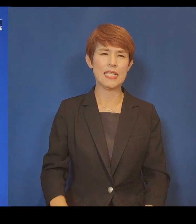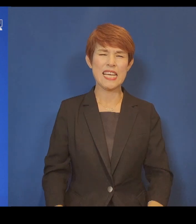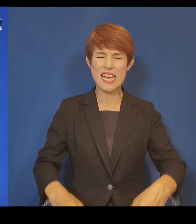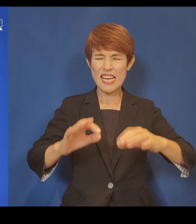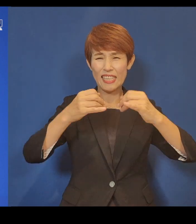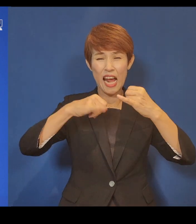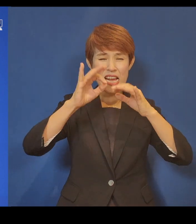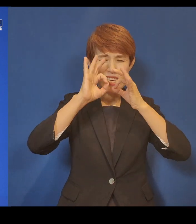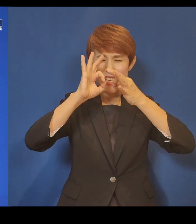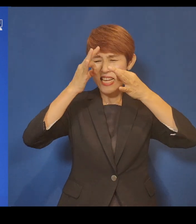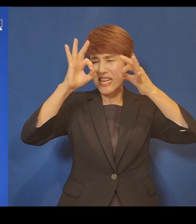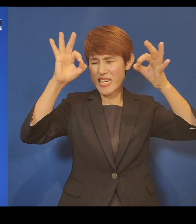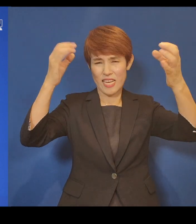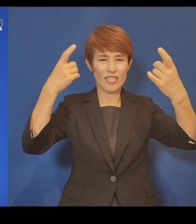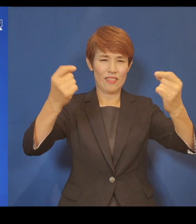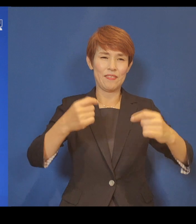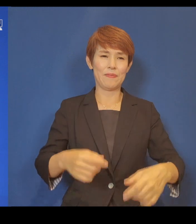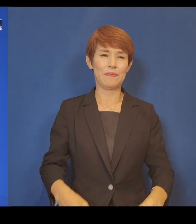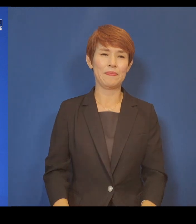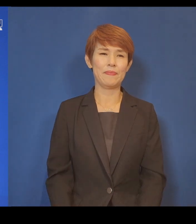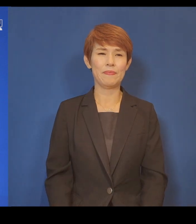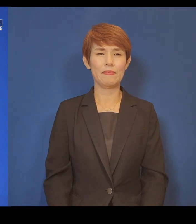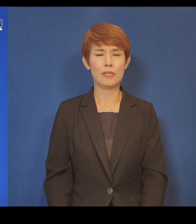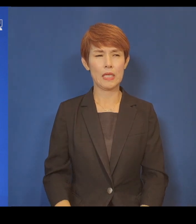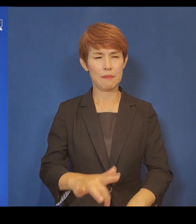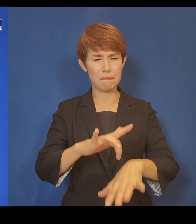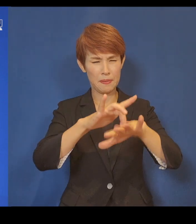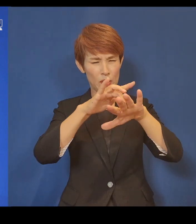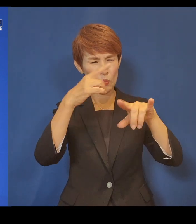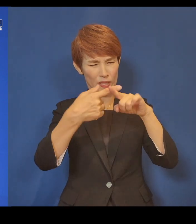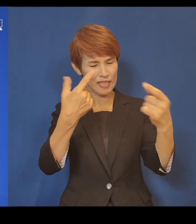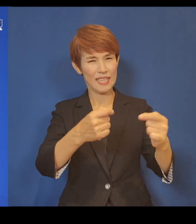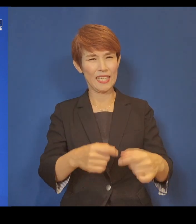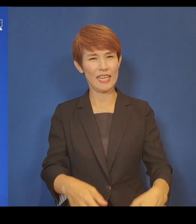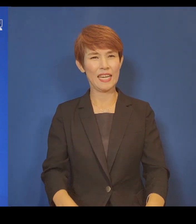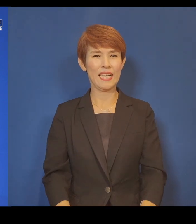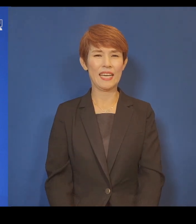죽기 살기로 울어요. 진짜 마귀 새끼 같아요.